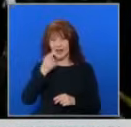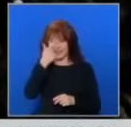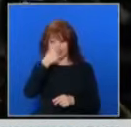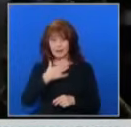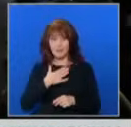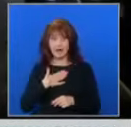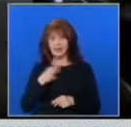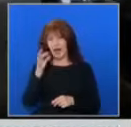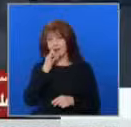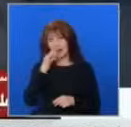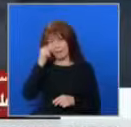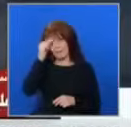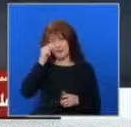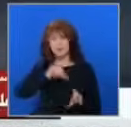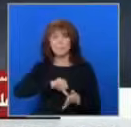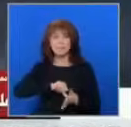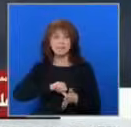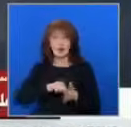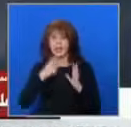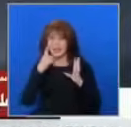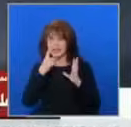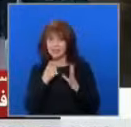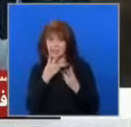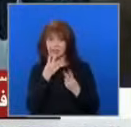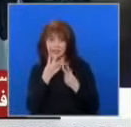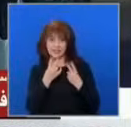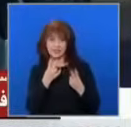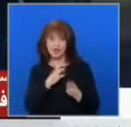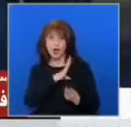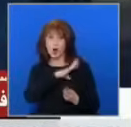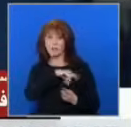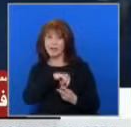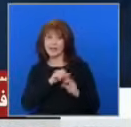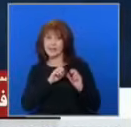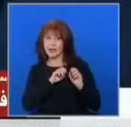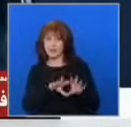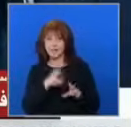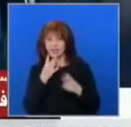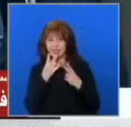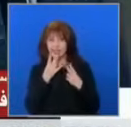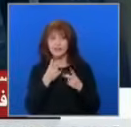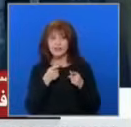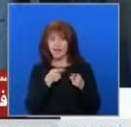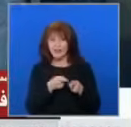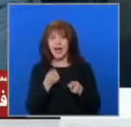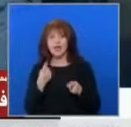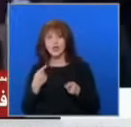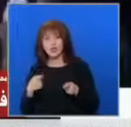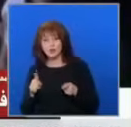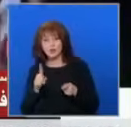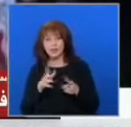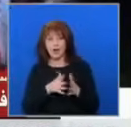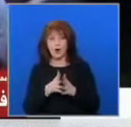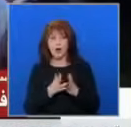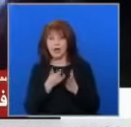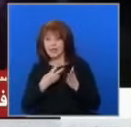тя няма български паспорт. На кадрите, разпространени от палестинската групировка тази нощ, се вижда как тя и останалите похитени